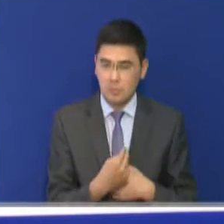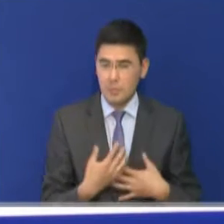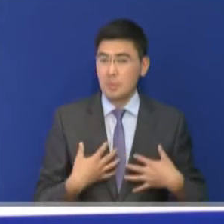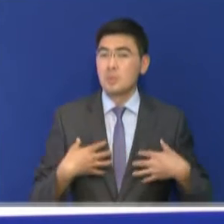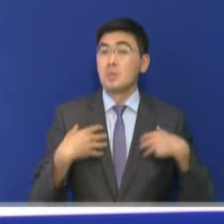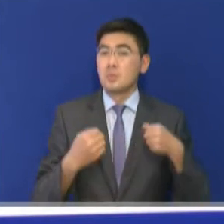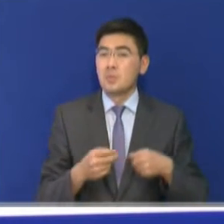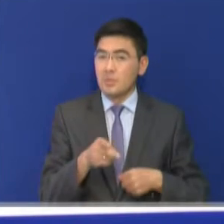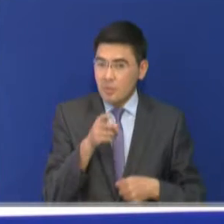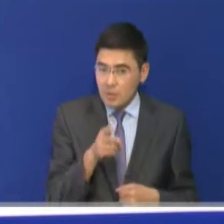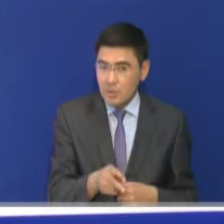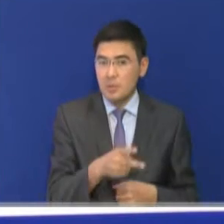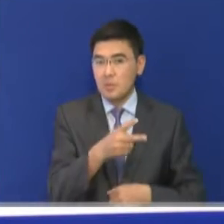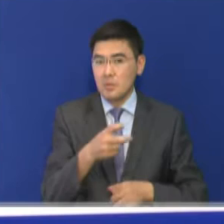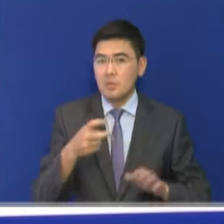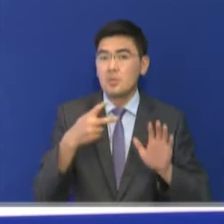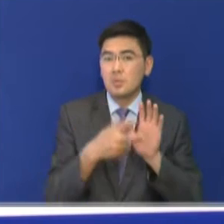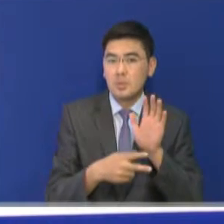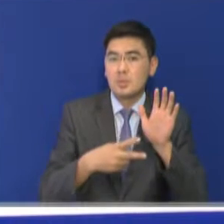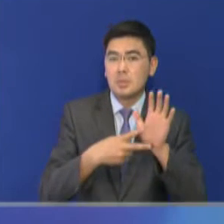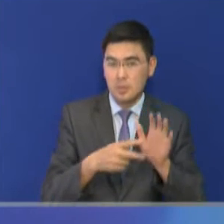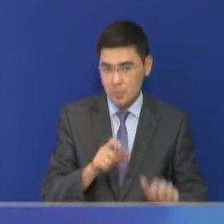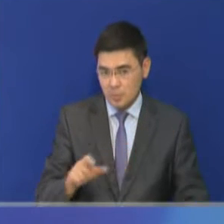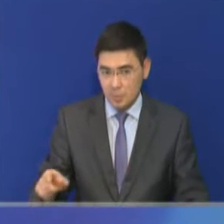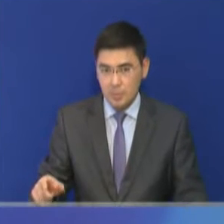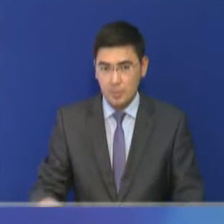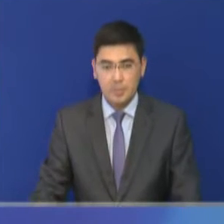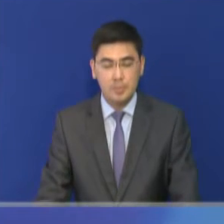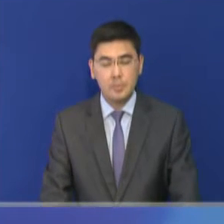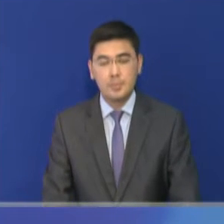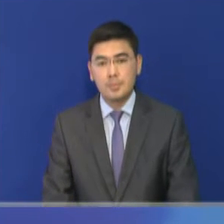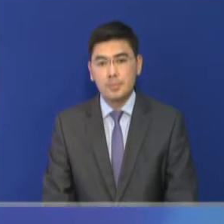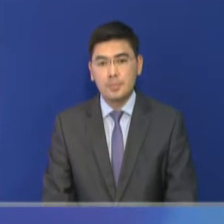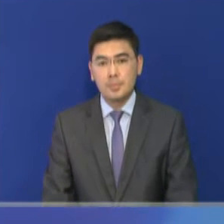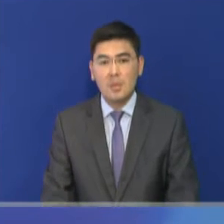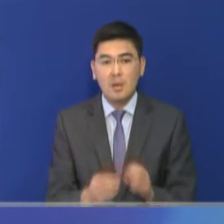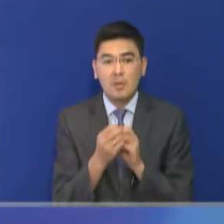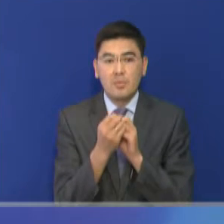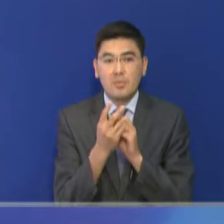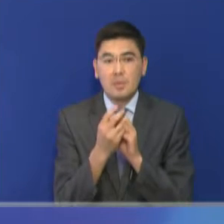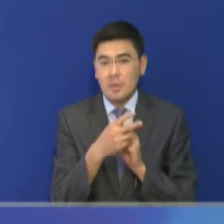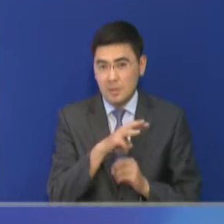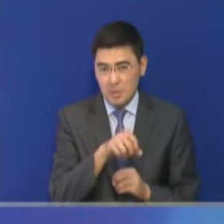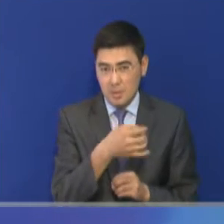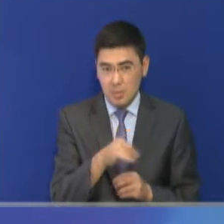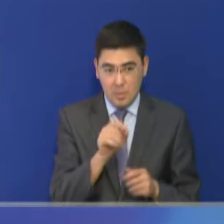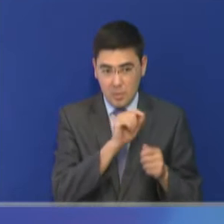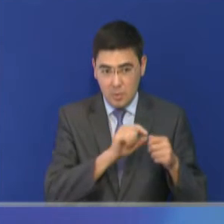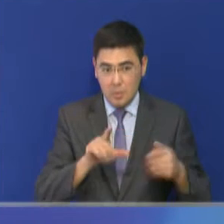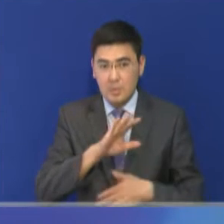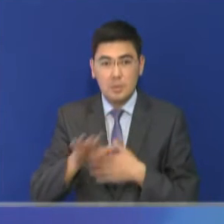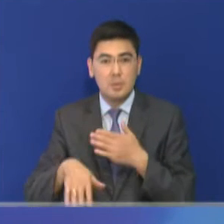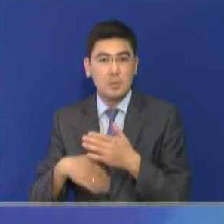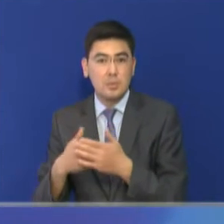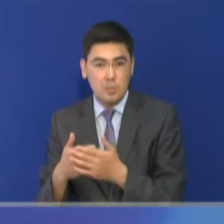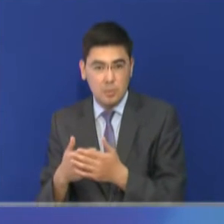казахстанцев достигло 2287 человек. С 12 мая в связи с окончанием чрезвычайного положения в